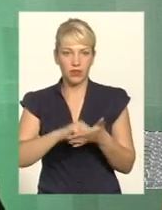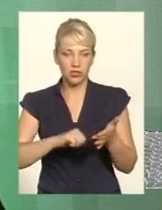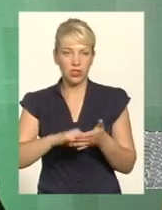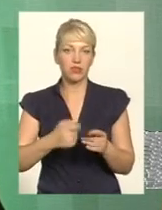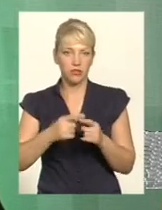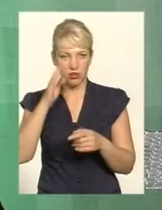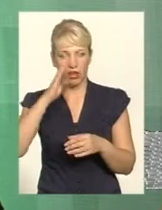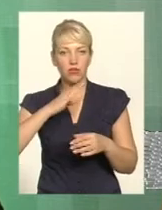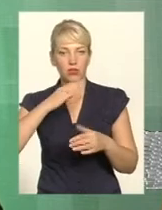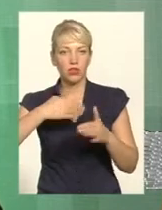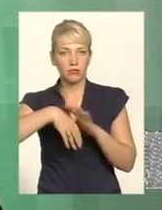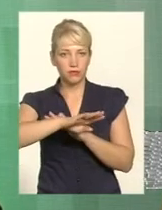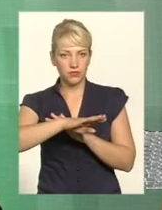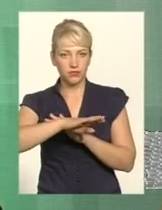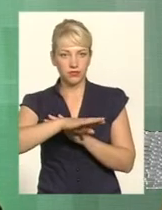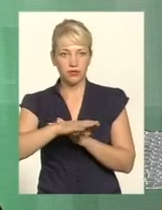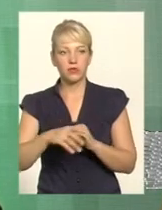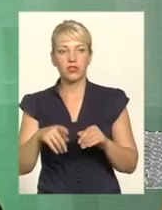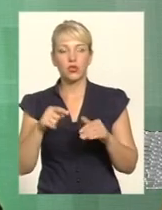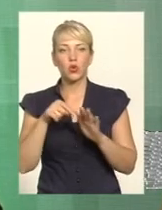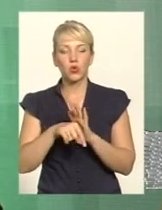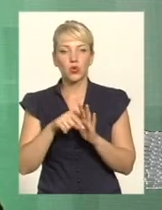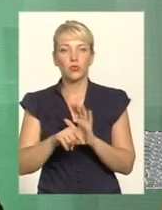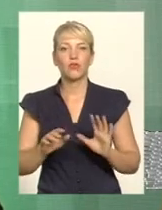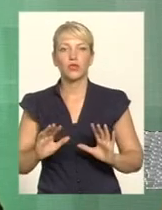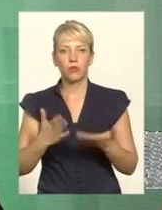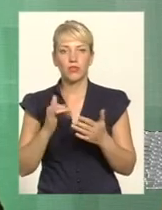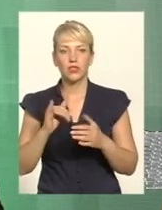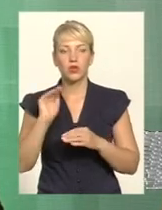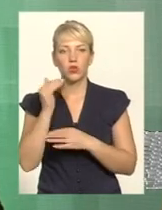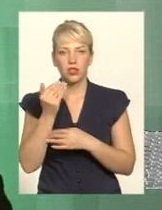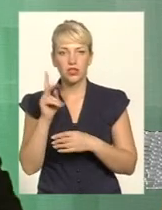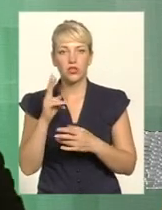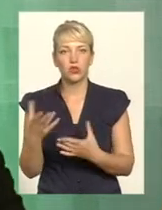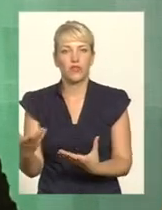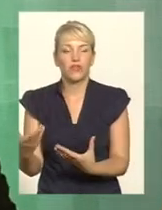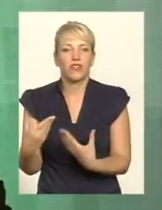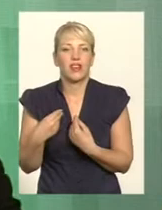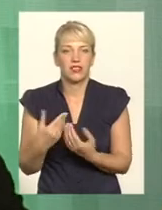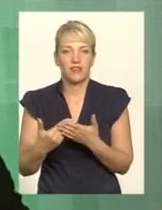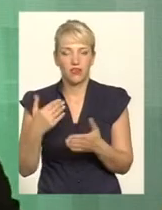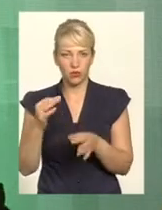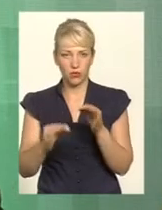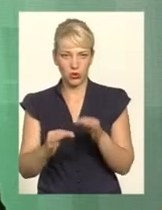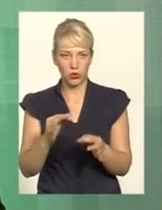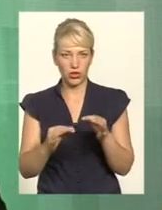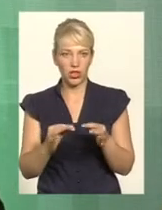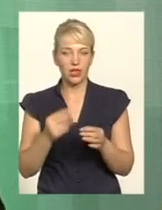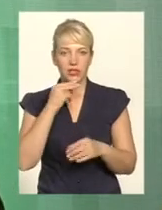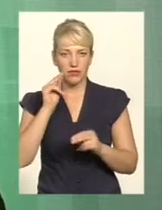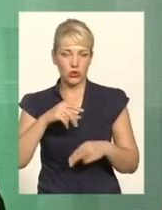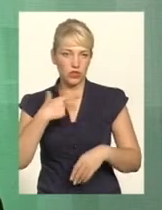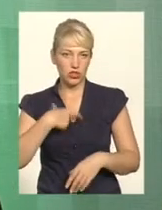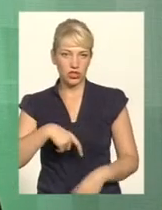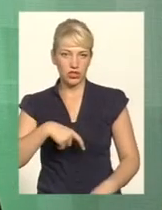відбулося. Тобто відбувається в дитини особливо вразливої від природи меланхолічної звинувачення